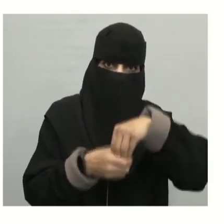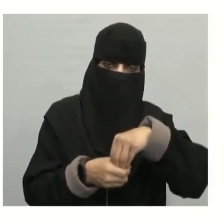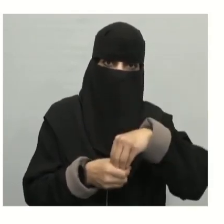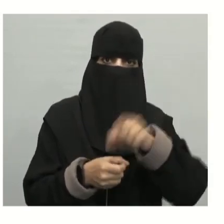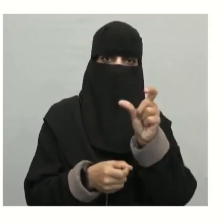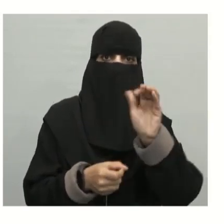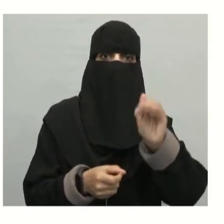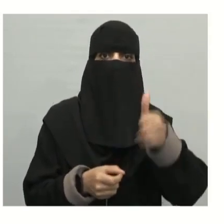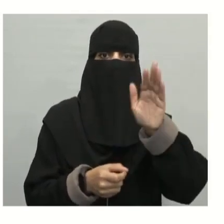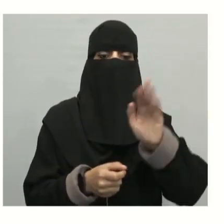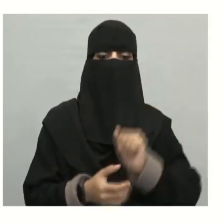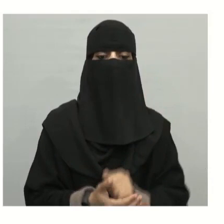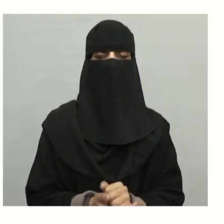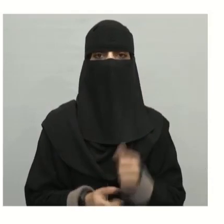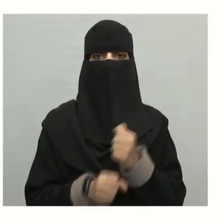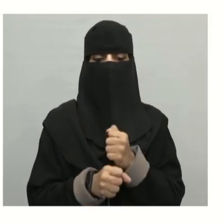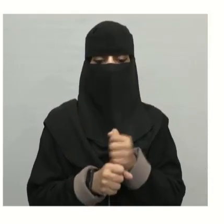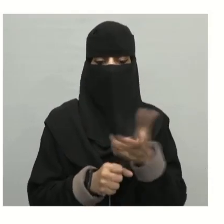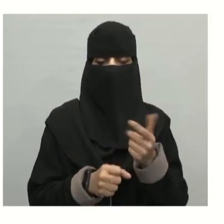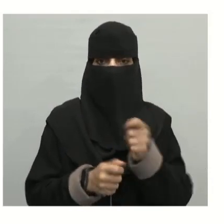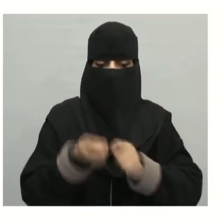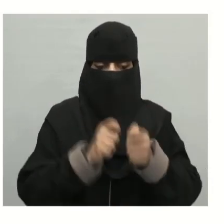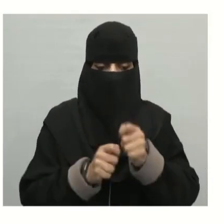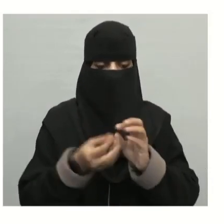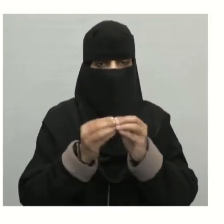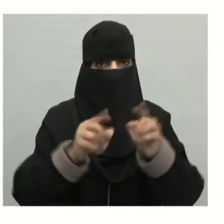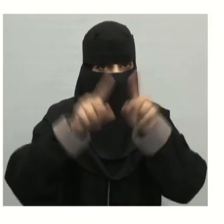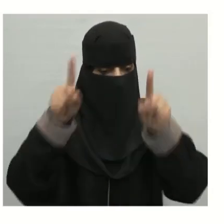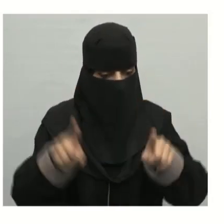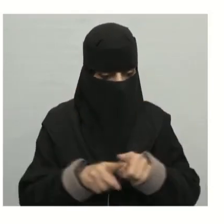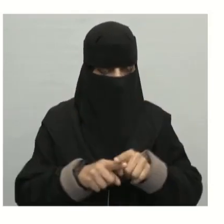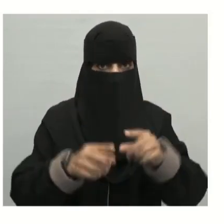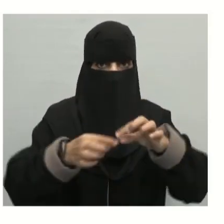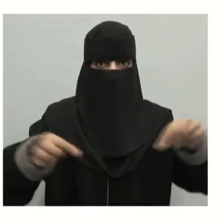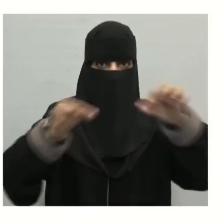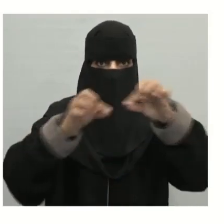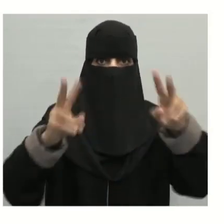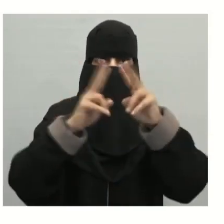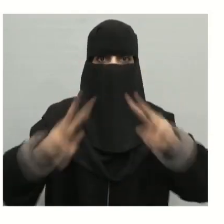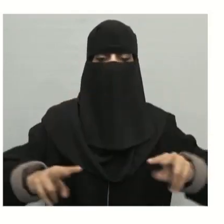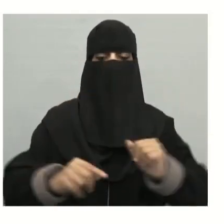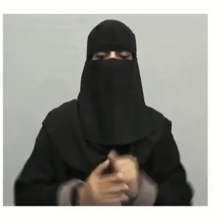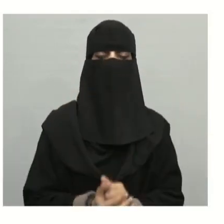النحاس يستخدم النحاس في صناعه الالواح والتوصيلات الكهربائيه